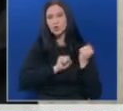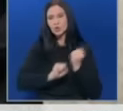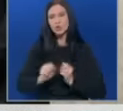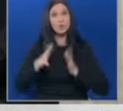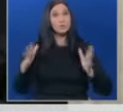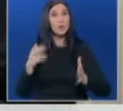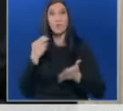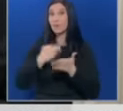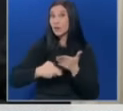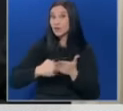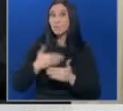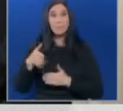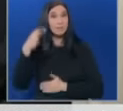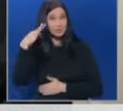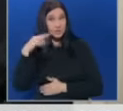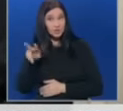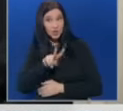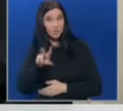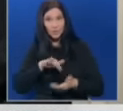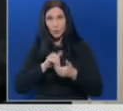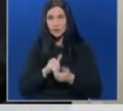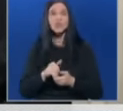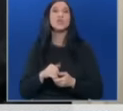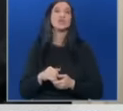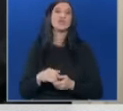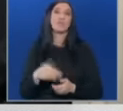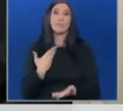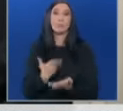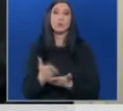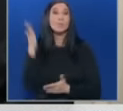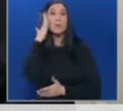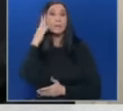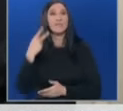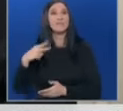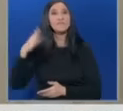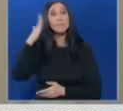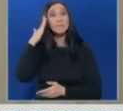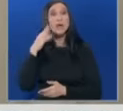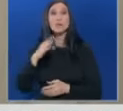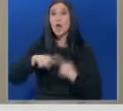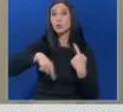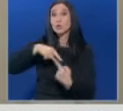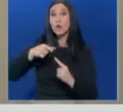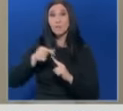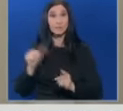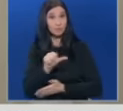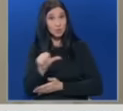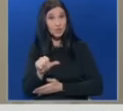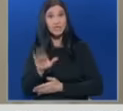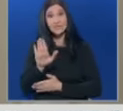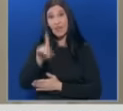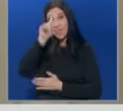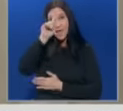мнозинство. Потвърди и пред президента, че двете коалиции ще излъчат премиер и вицепремиер на ротационен принцип. Подчерта, че за